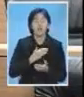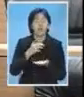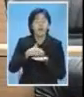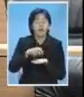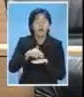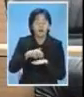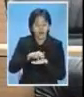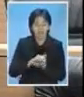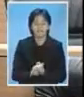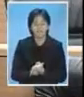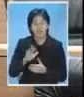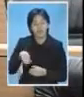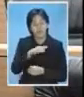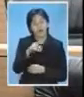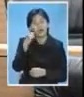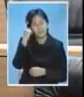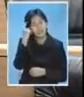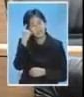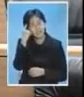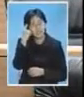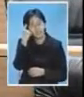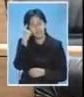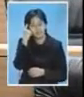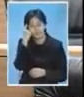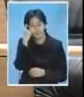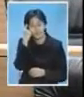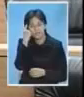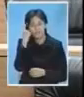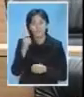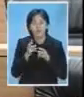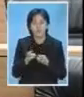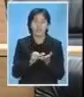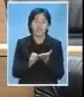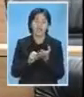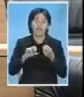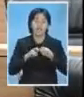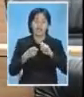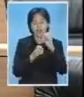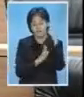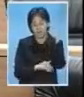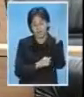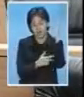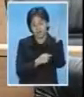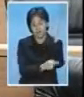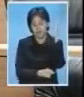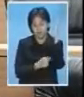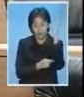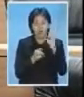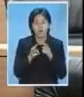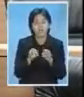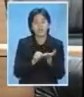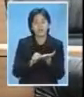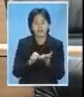าตเรียนว่าท่านกำลังคิดอยู่กับแนวทางในการแก้ไขปัญหาจังหวัดชายแดนภาคใต้ในรูปแบบอะ